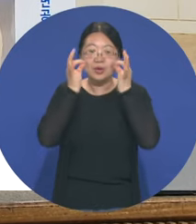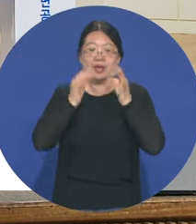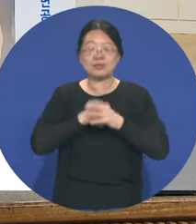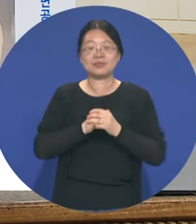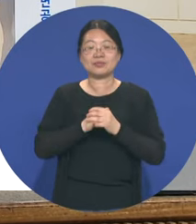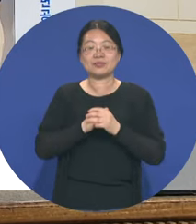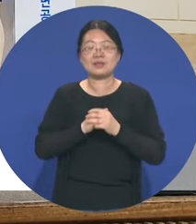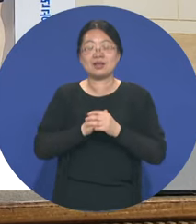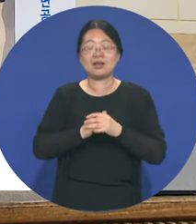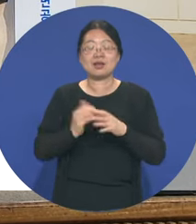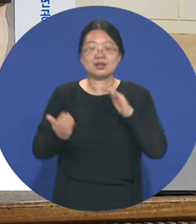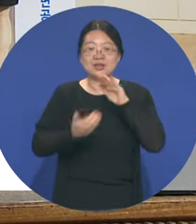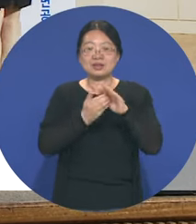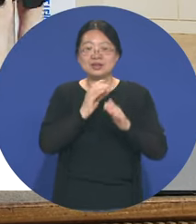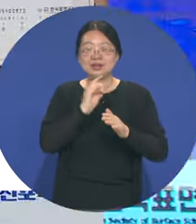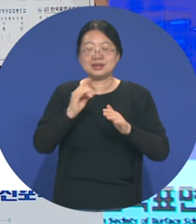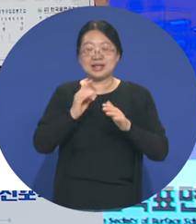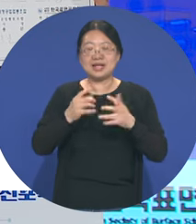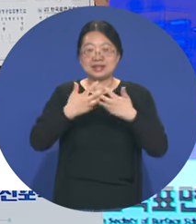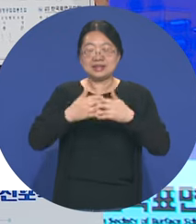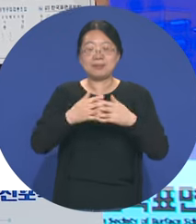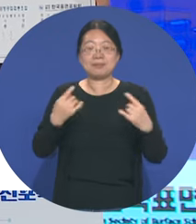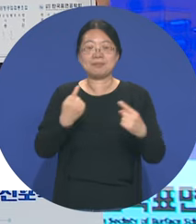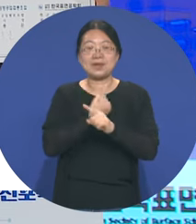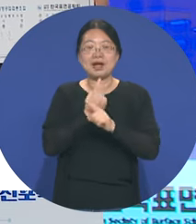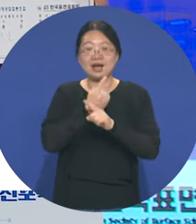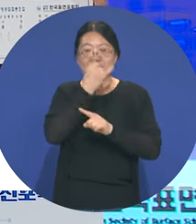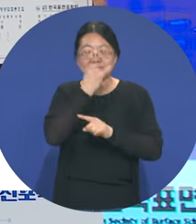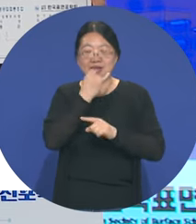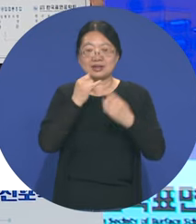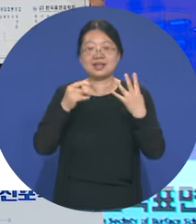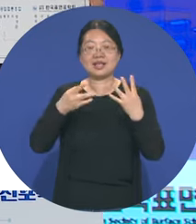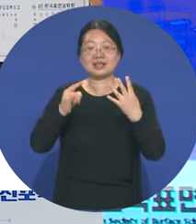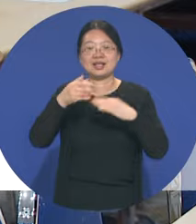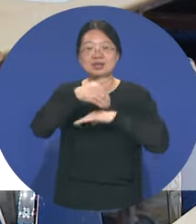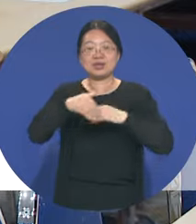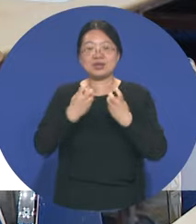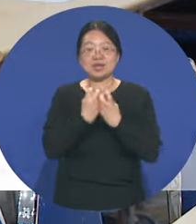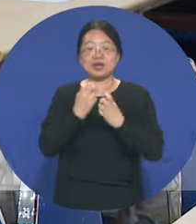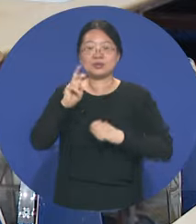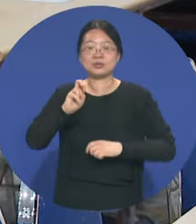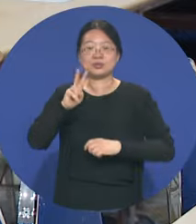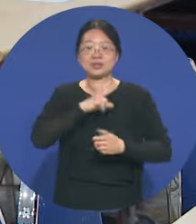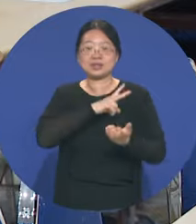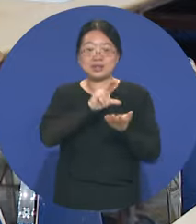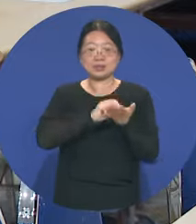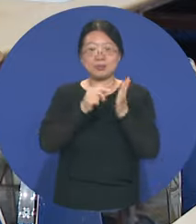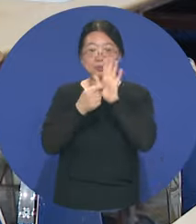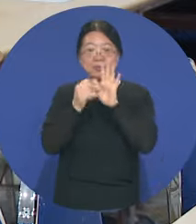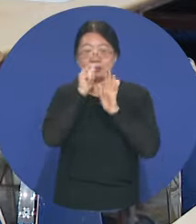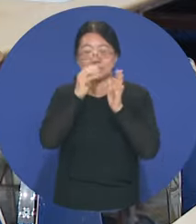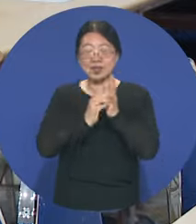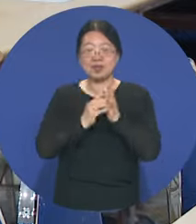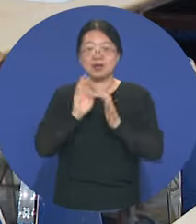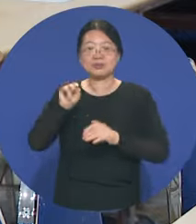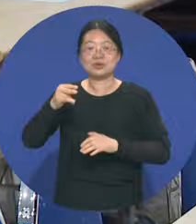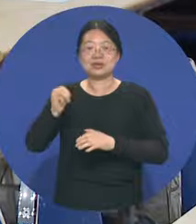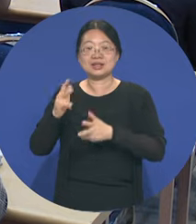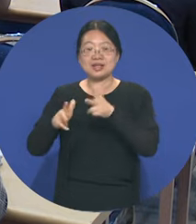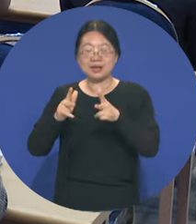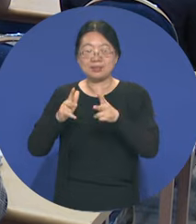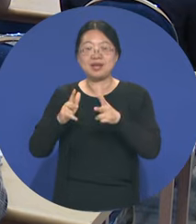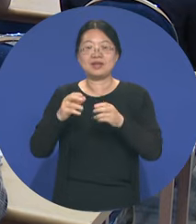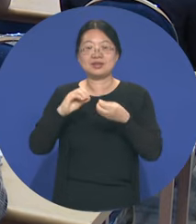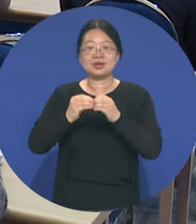고부가화, 첨단화, 글로벌화를 비전으로 제시하며 4대 전략 22개 과제를 내놨습니다. 뿌리 산업의 제조